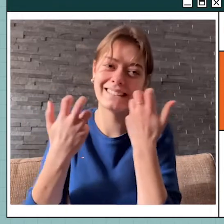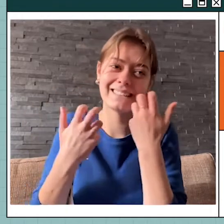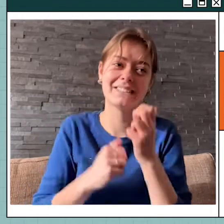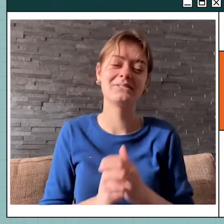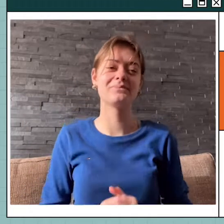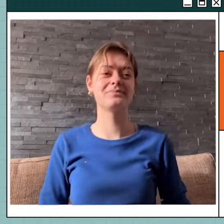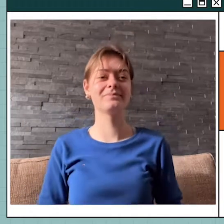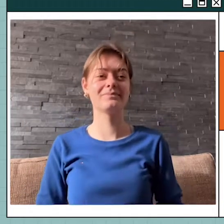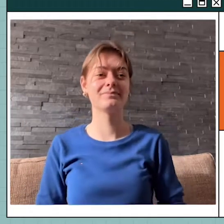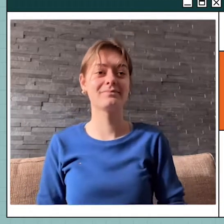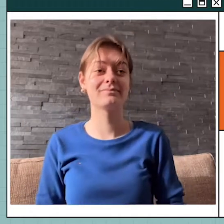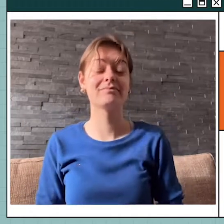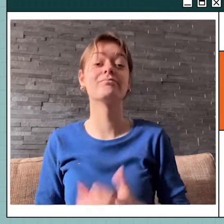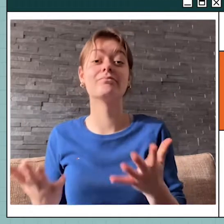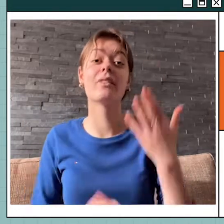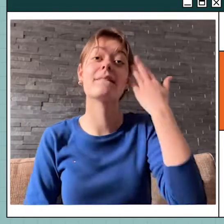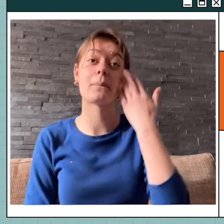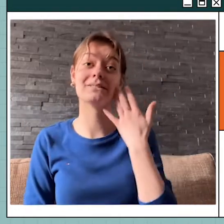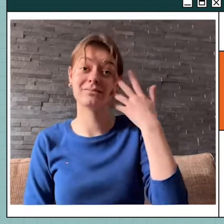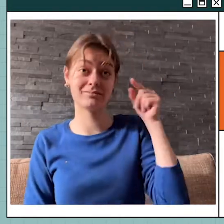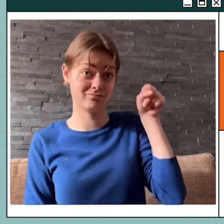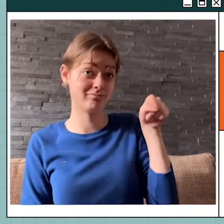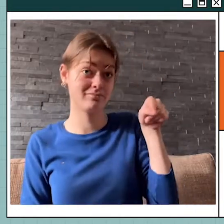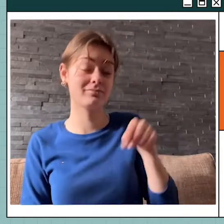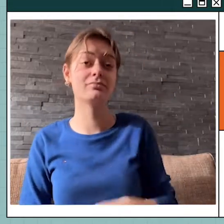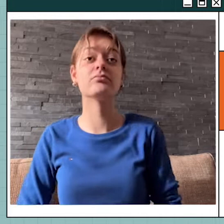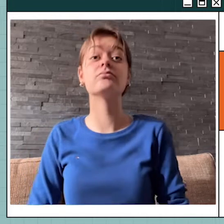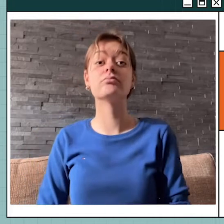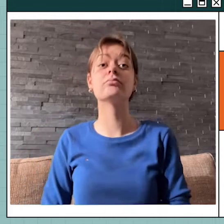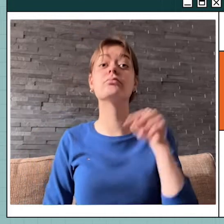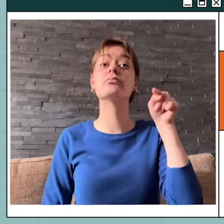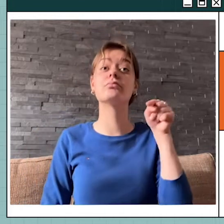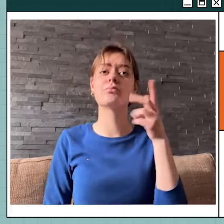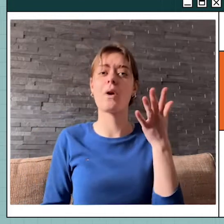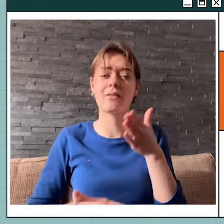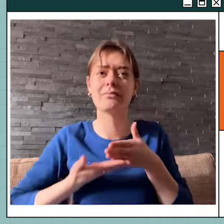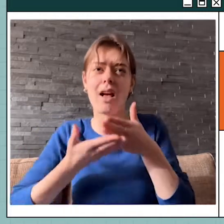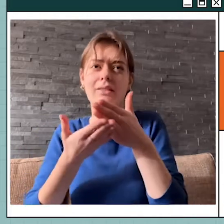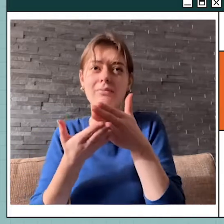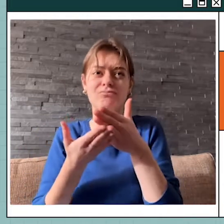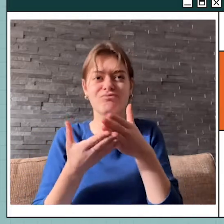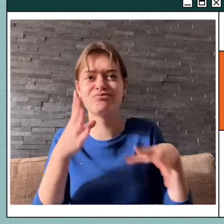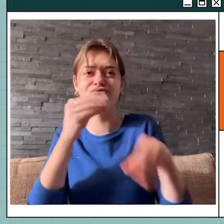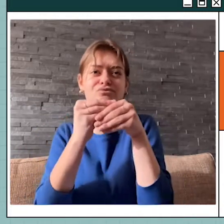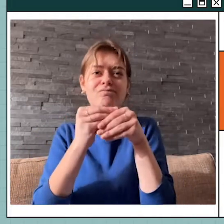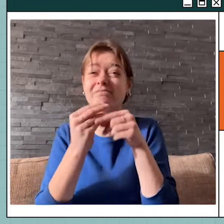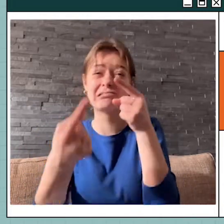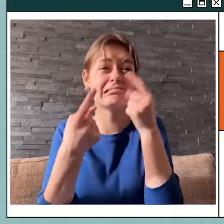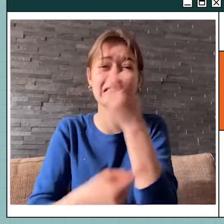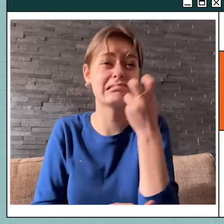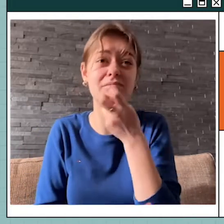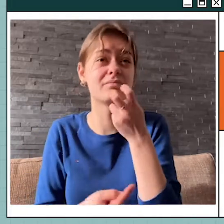Personnellement, j'ai pas entendu la différence. Le langage parlé complété, ou LPC, vient combler ou pallier cette